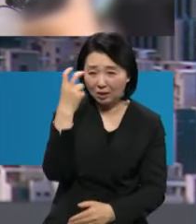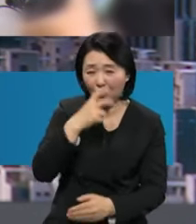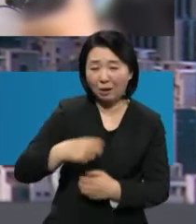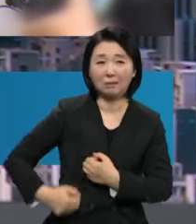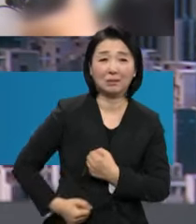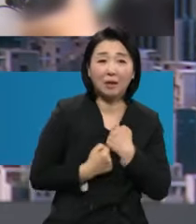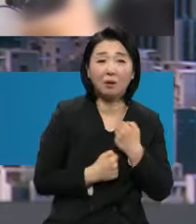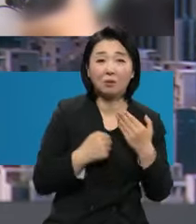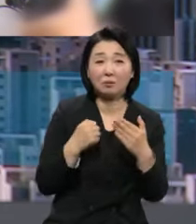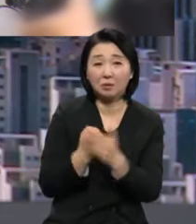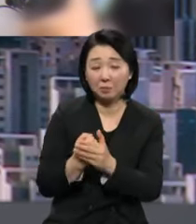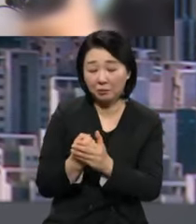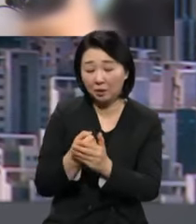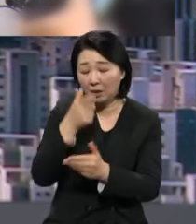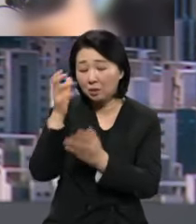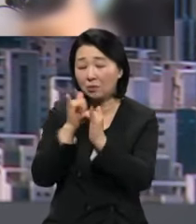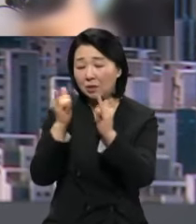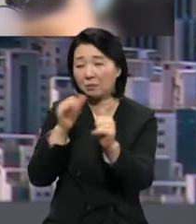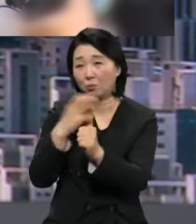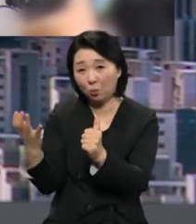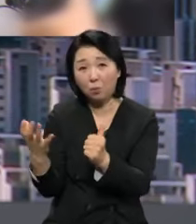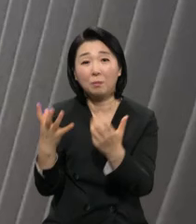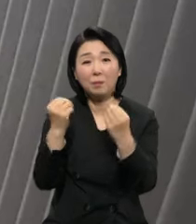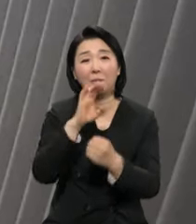일이 반복되고 있습니다. 김한수 기자입니다.